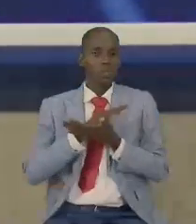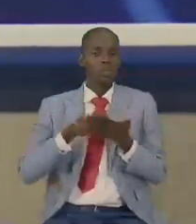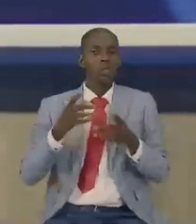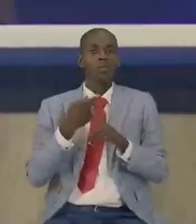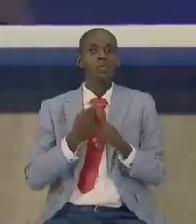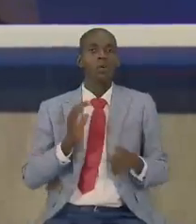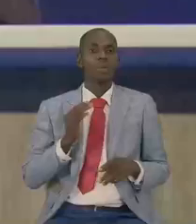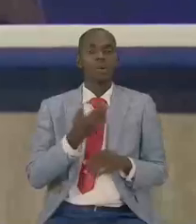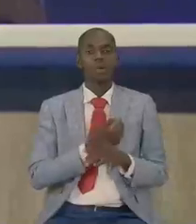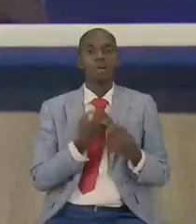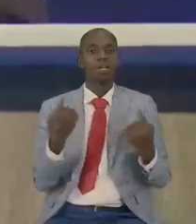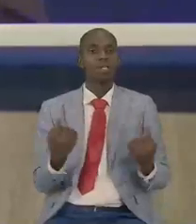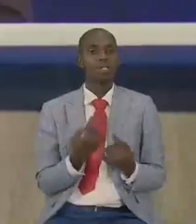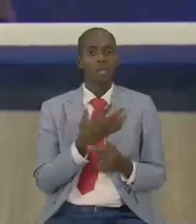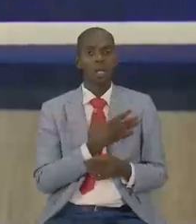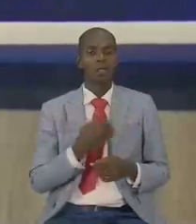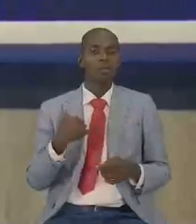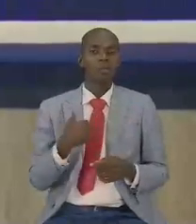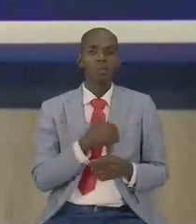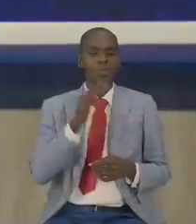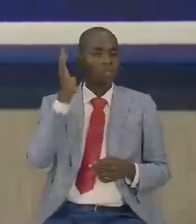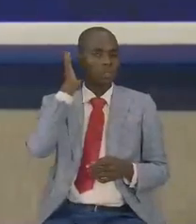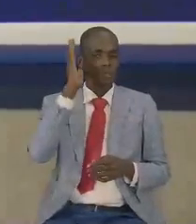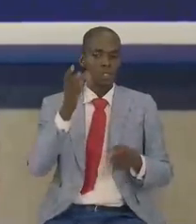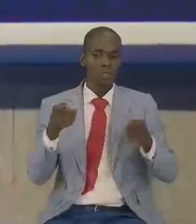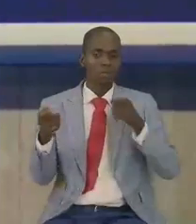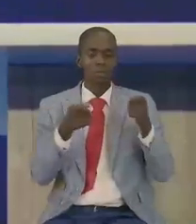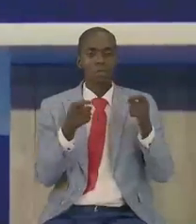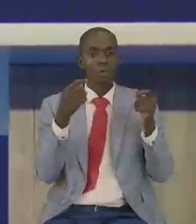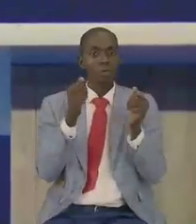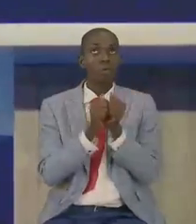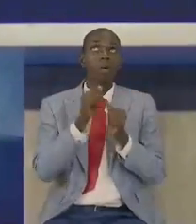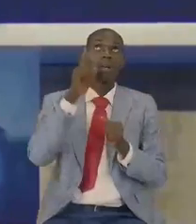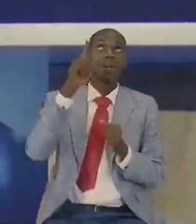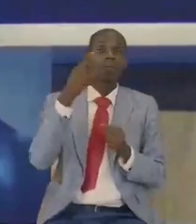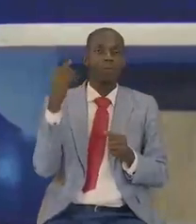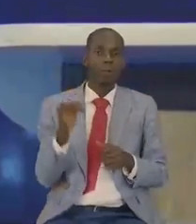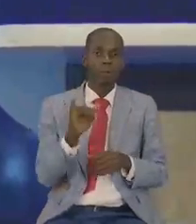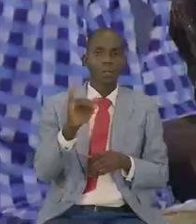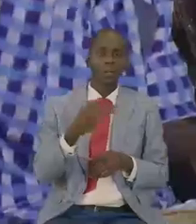nos péchés et nous régnerons avec lui pour toujours.